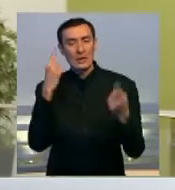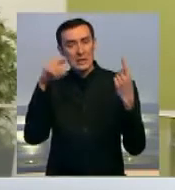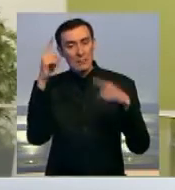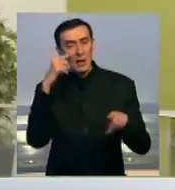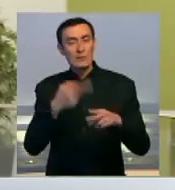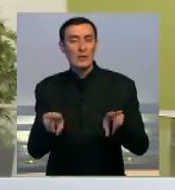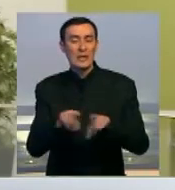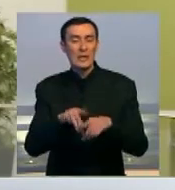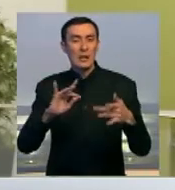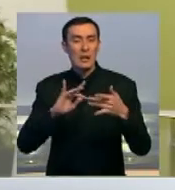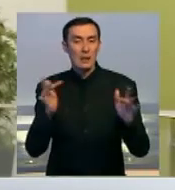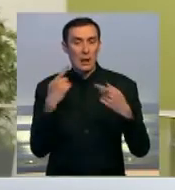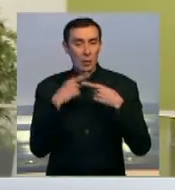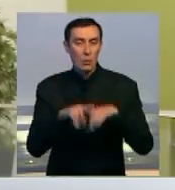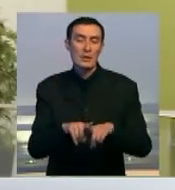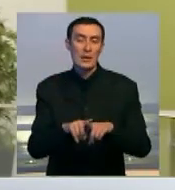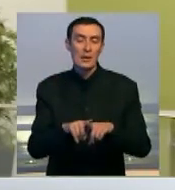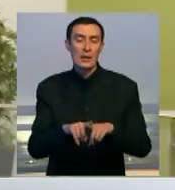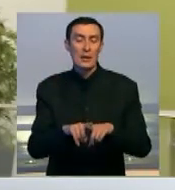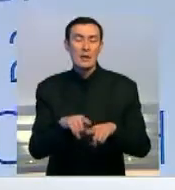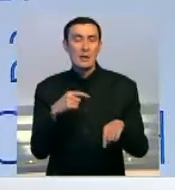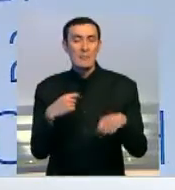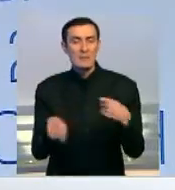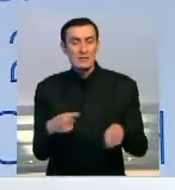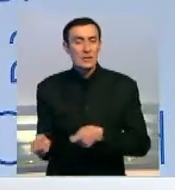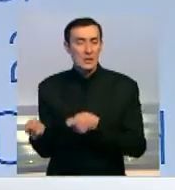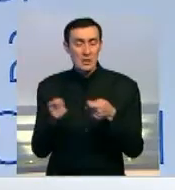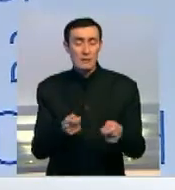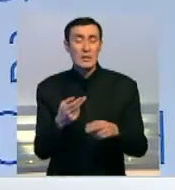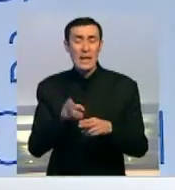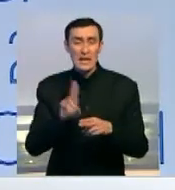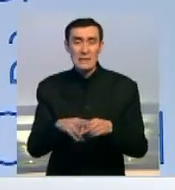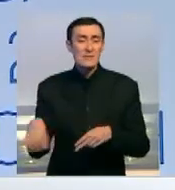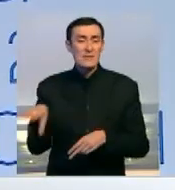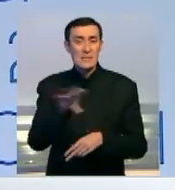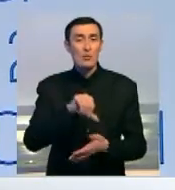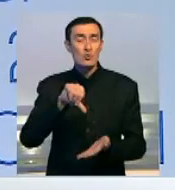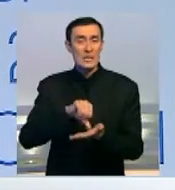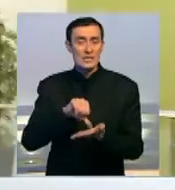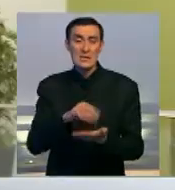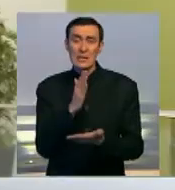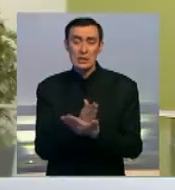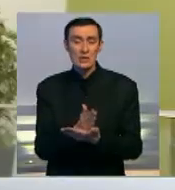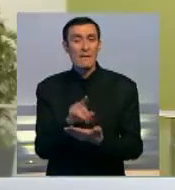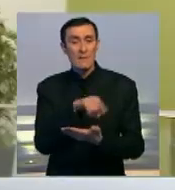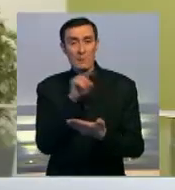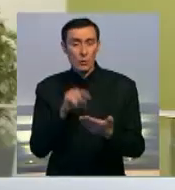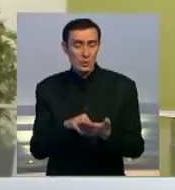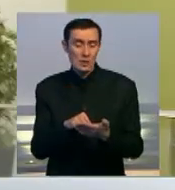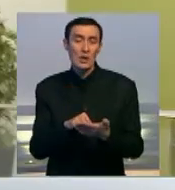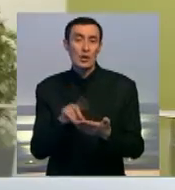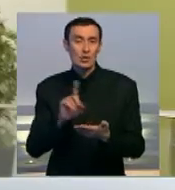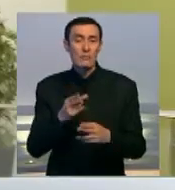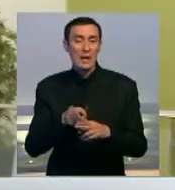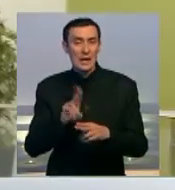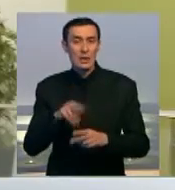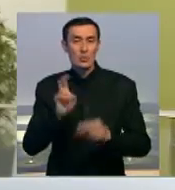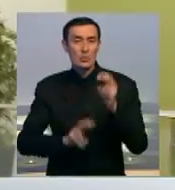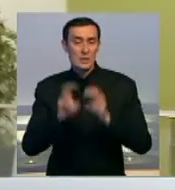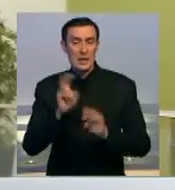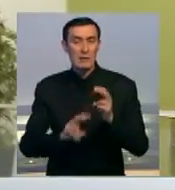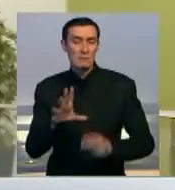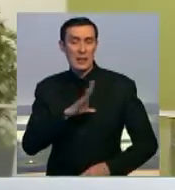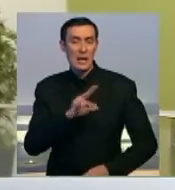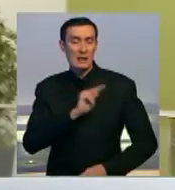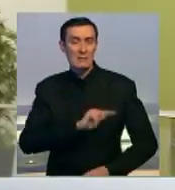технологии, дилеры и поставщики устройств этих. У всех этих сторон есть вопросы друг к другу. Скрыть эти углы для того, чтобы эта индустрия развивалась.